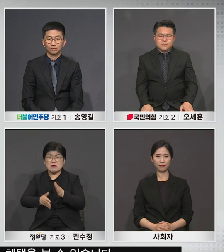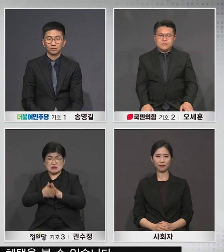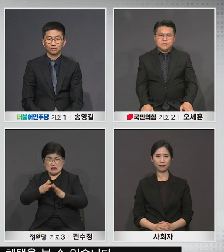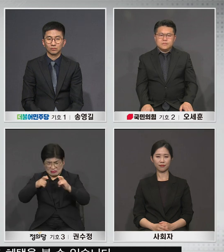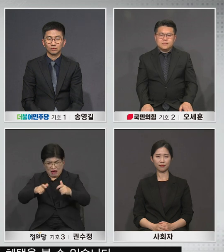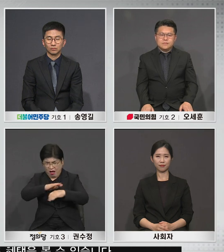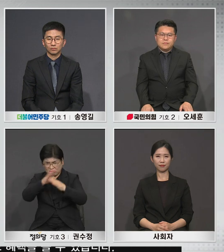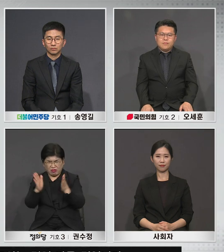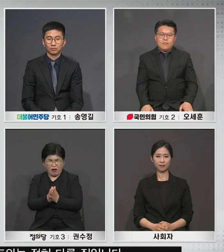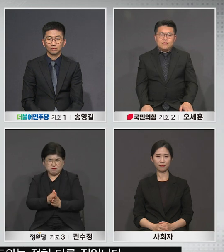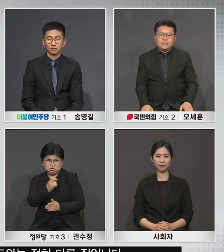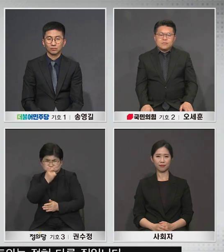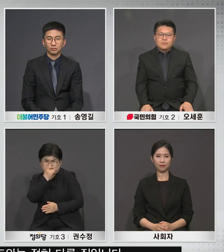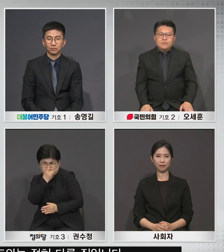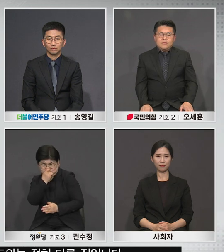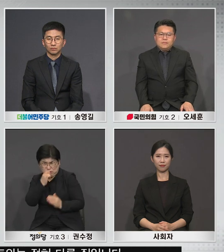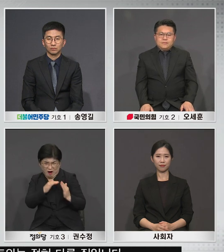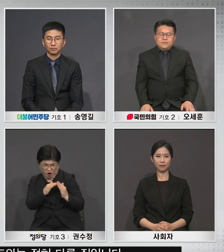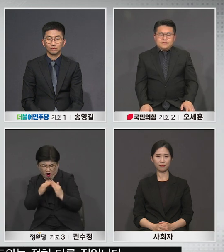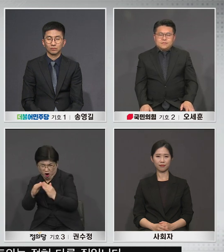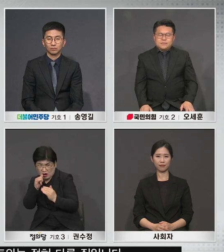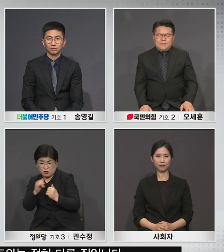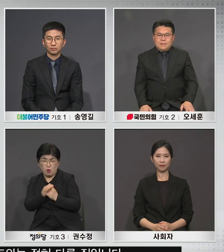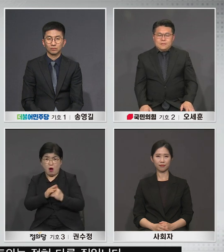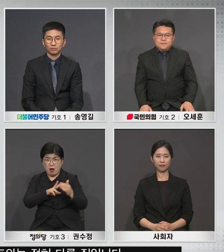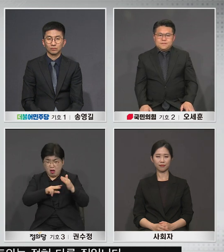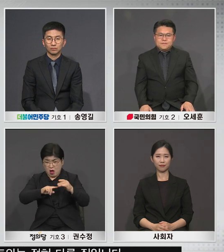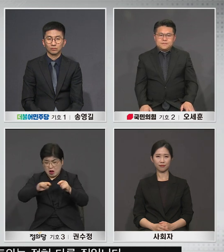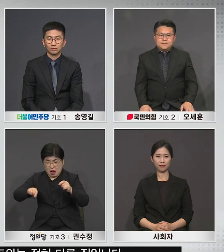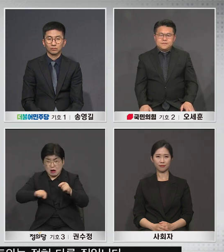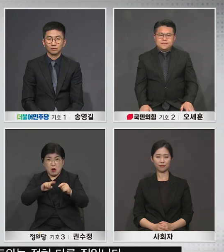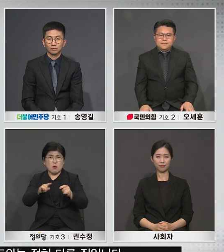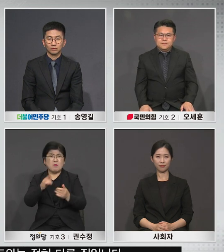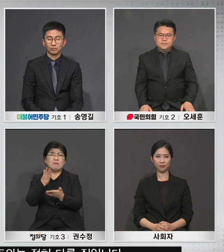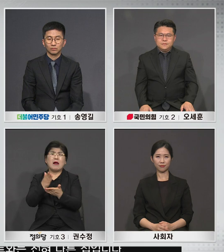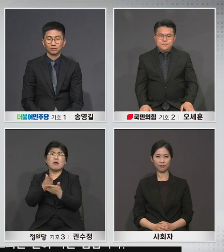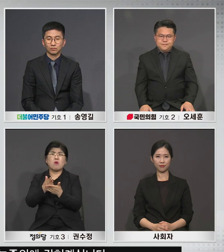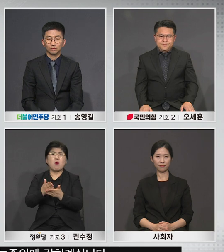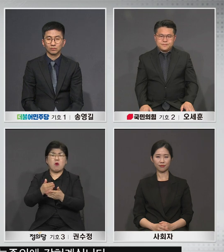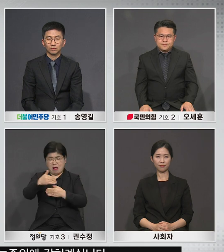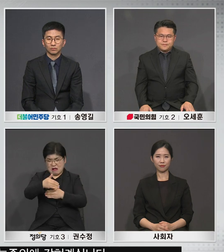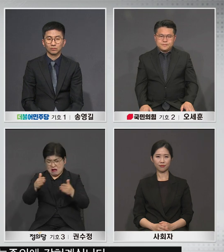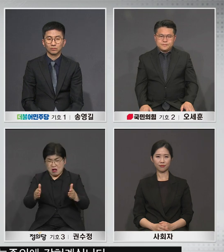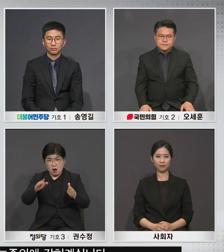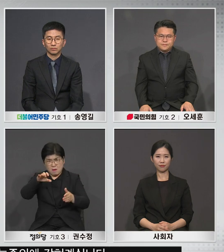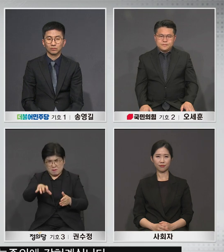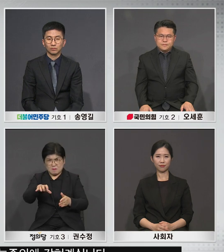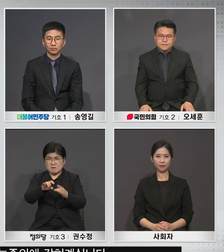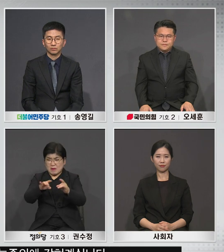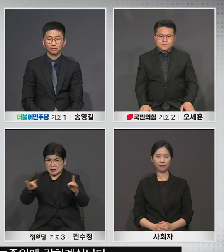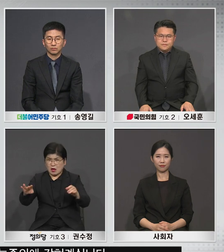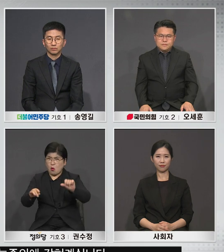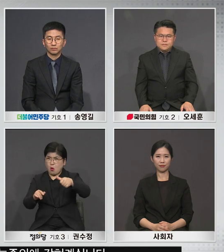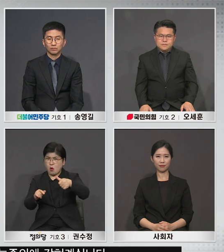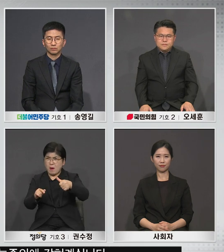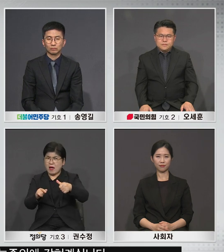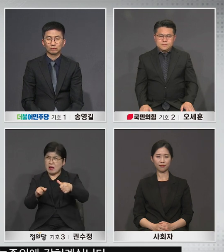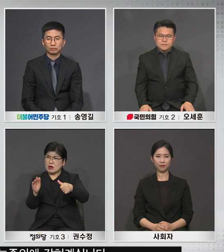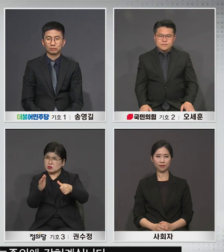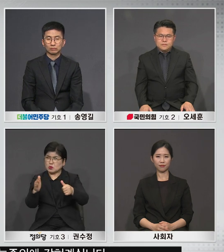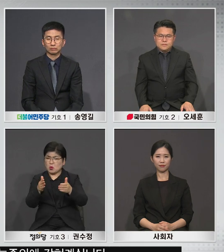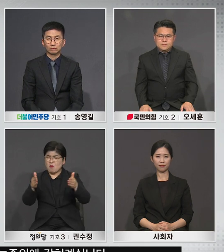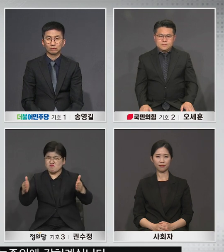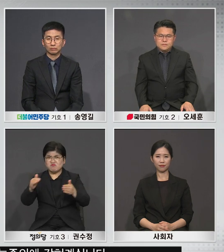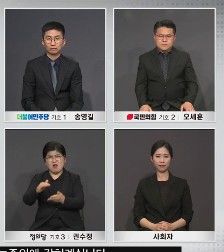밀도를 넘어서고 있습니다. 역세권 같은 점차원이 아니라 단위 면적당으로 이렇게 일반 주거면적 옹정률을 500%까지 올리게 되면